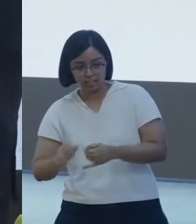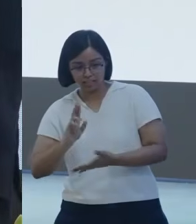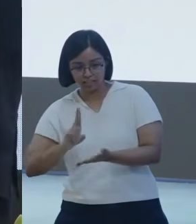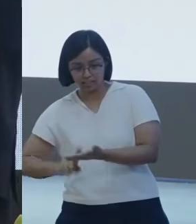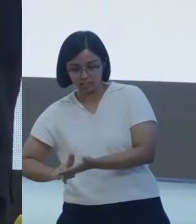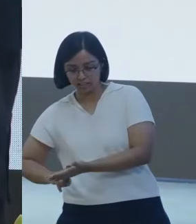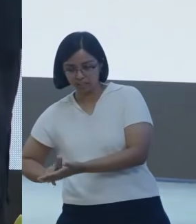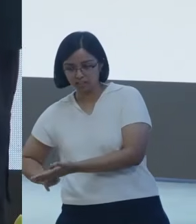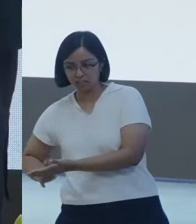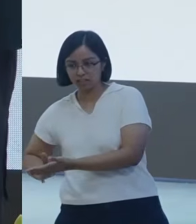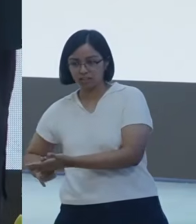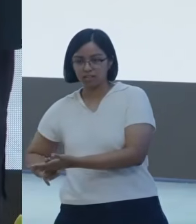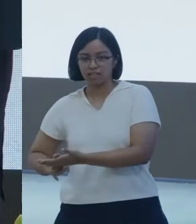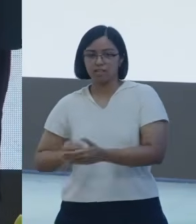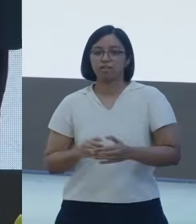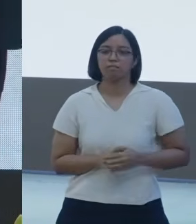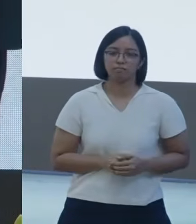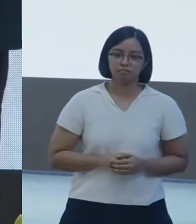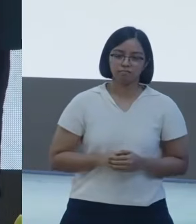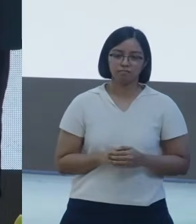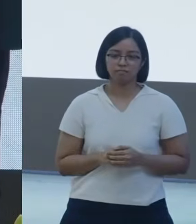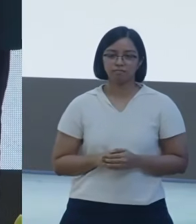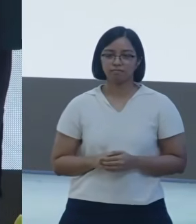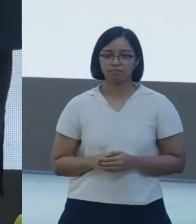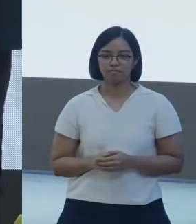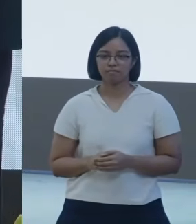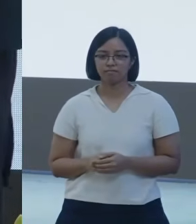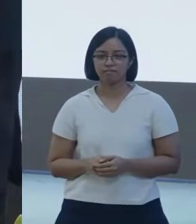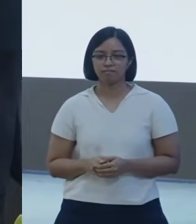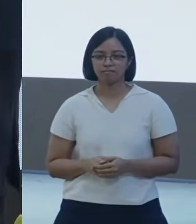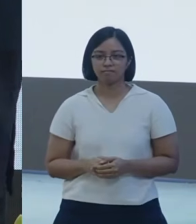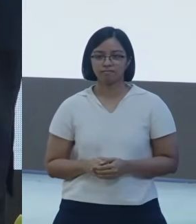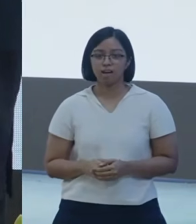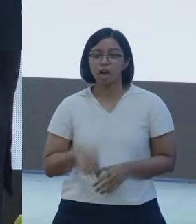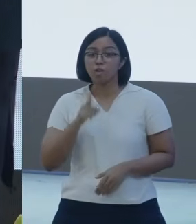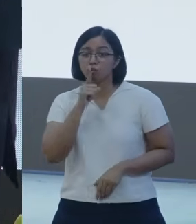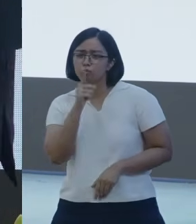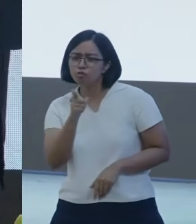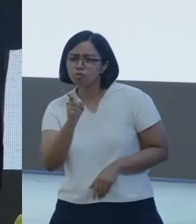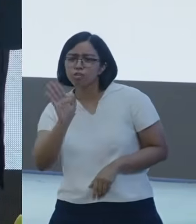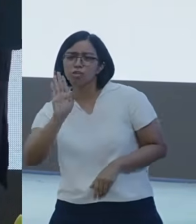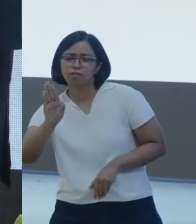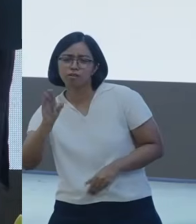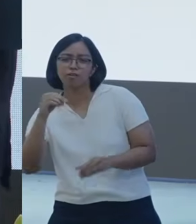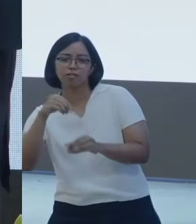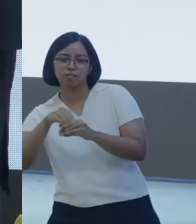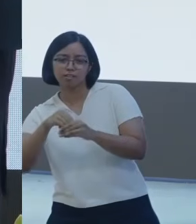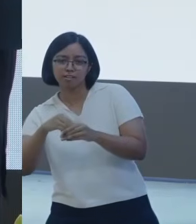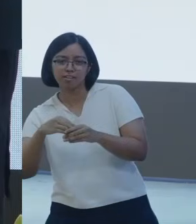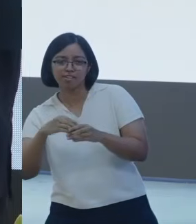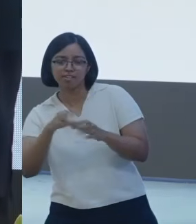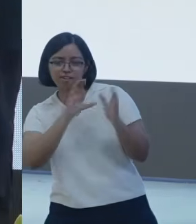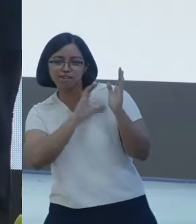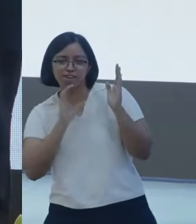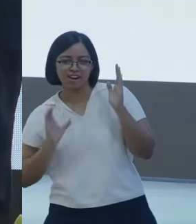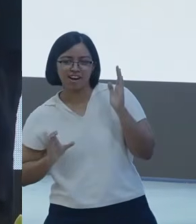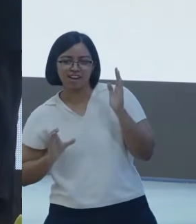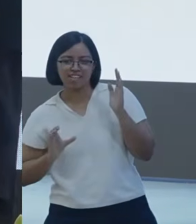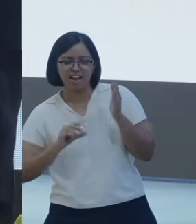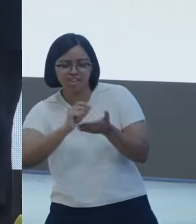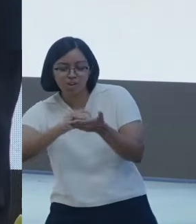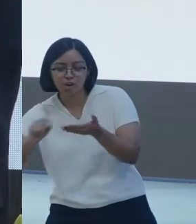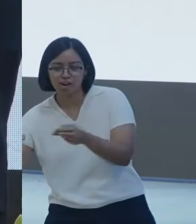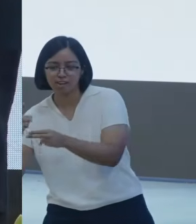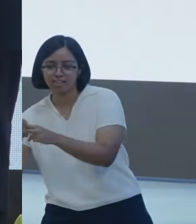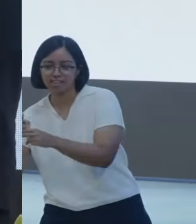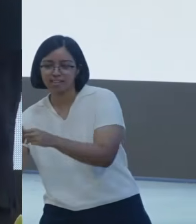or sincerely yours in Christ, tas yung pangalan ng sender. Nung panahon na